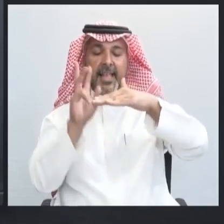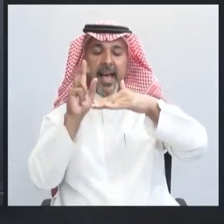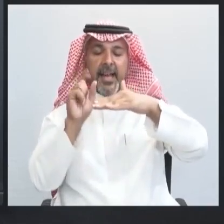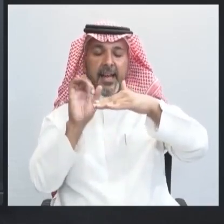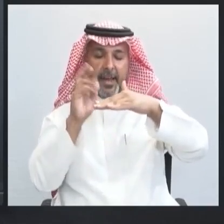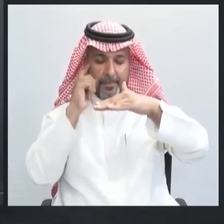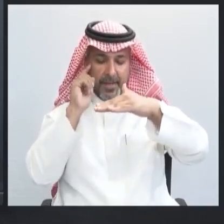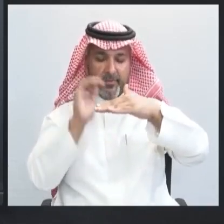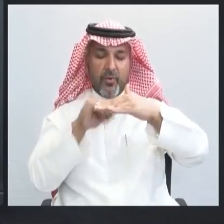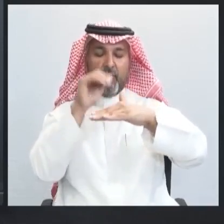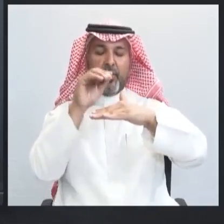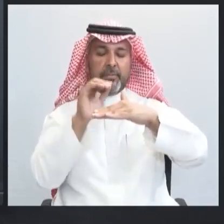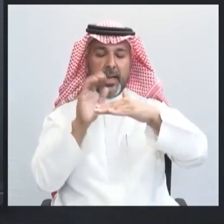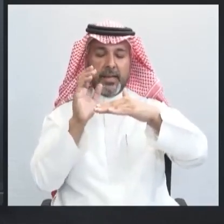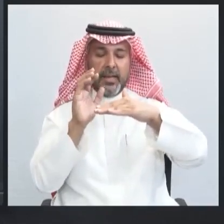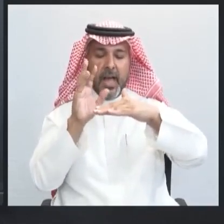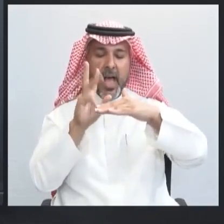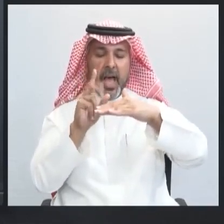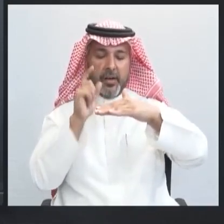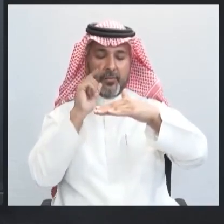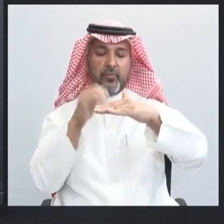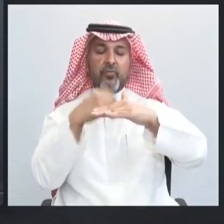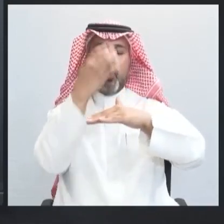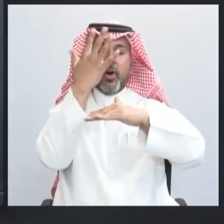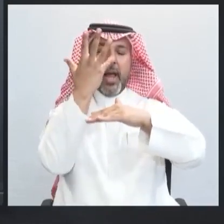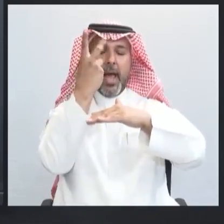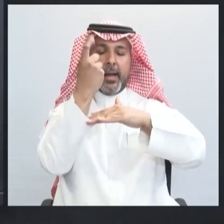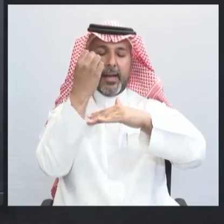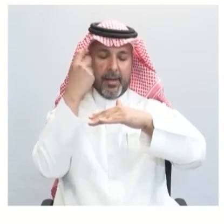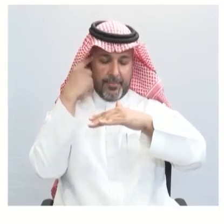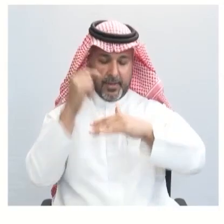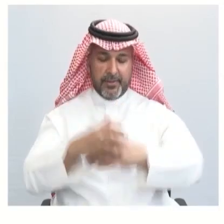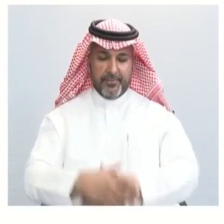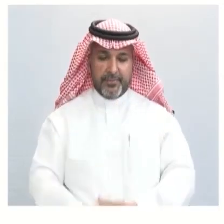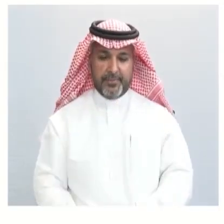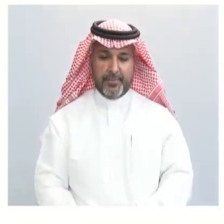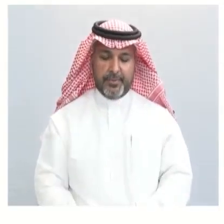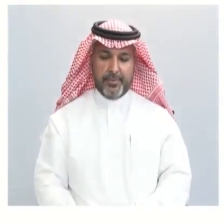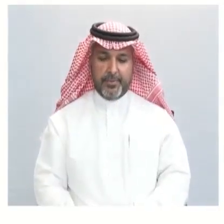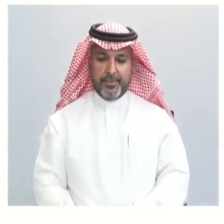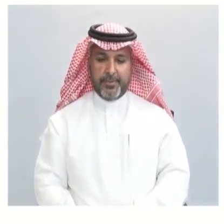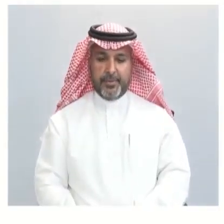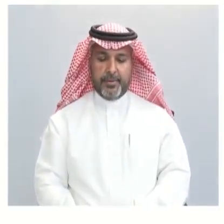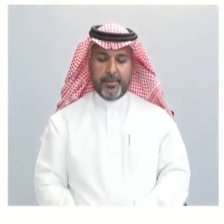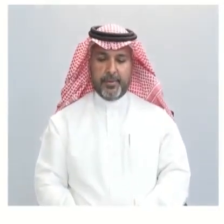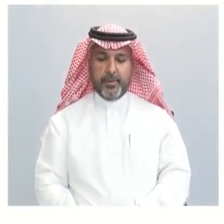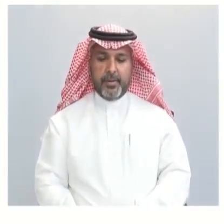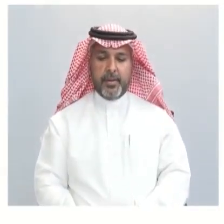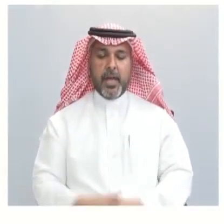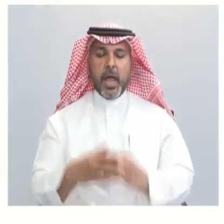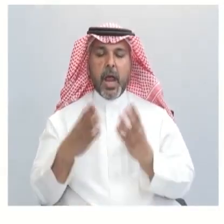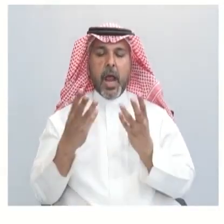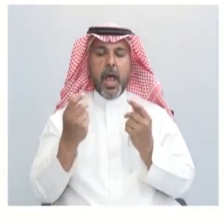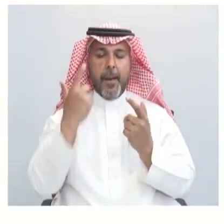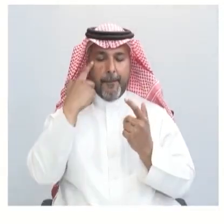طبعا حاله من حالات الداله النسبيه اللي هي اسمها داله المقلوب حدد القيم الت تجعل هذه الداله اللي هي